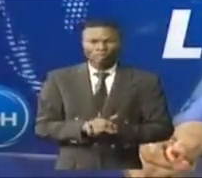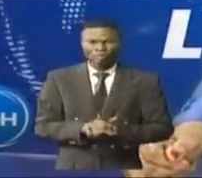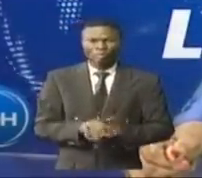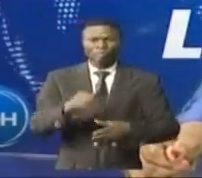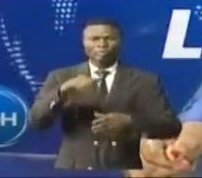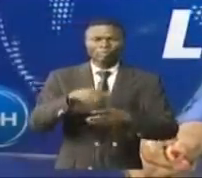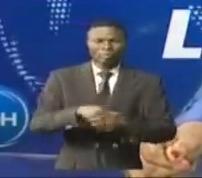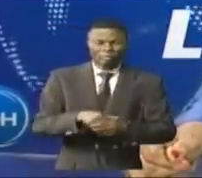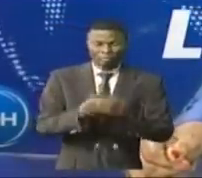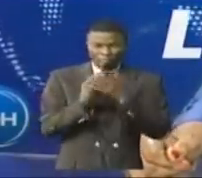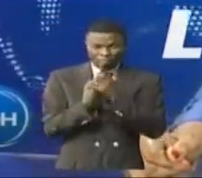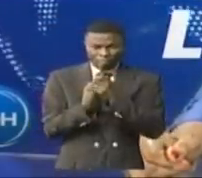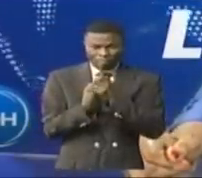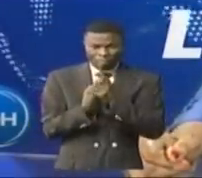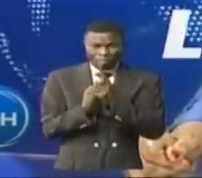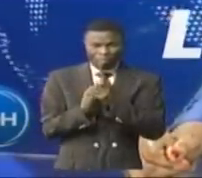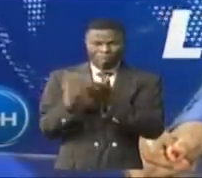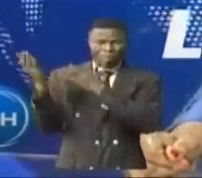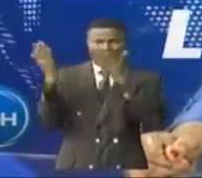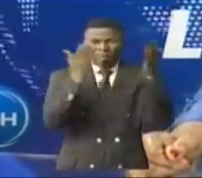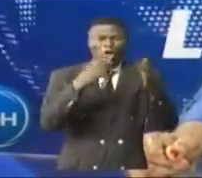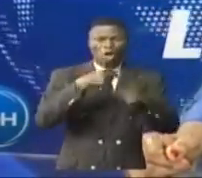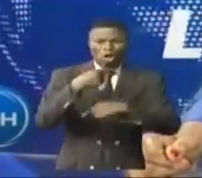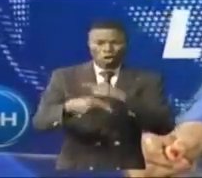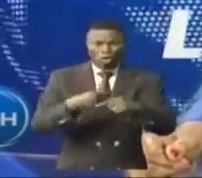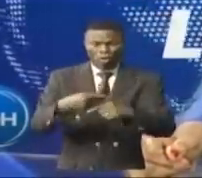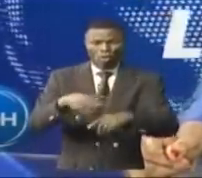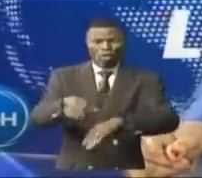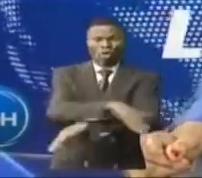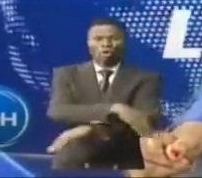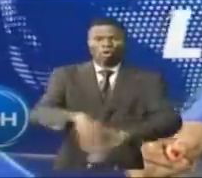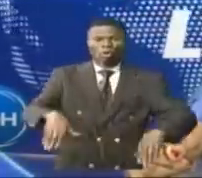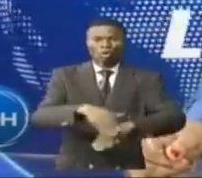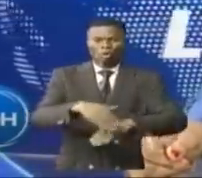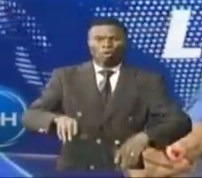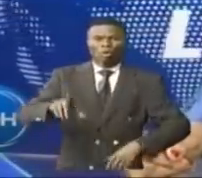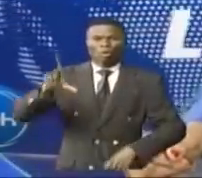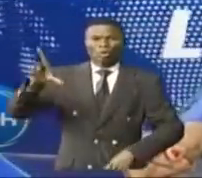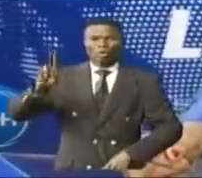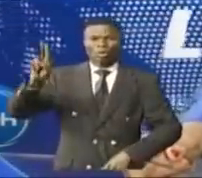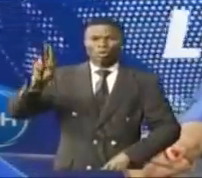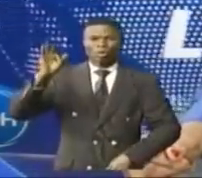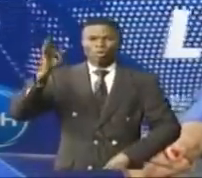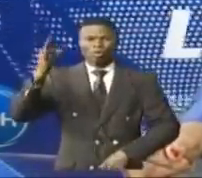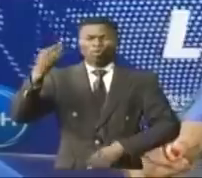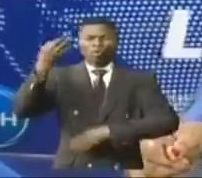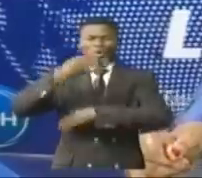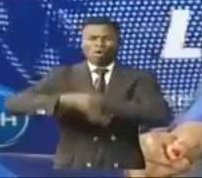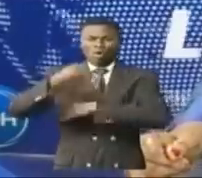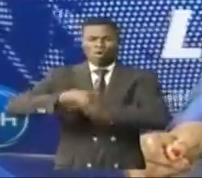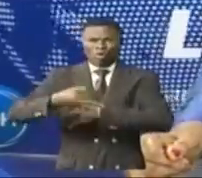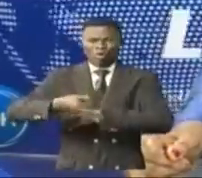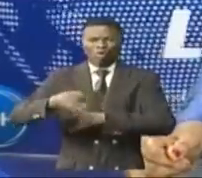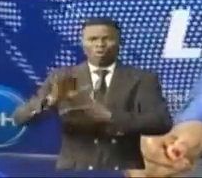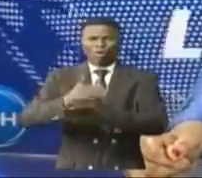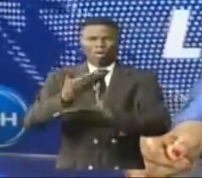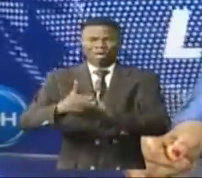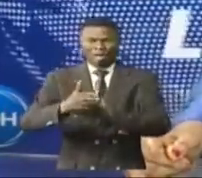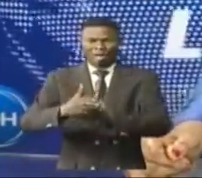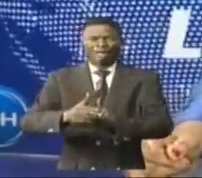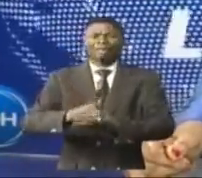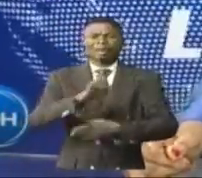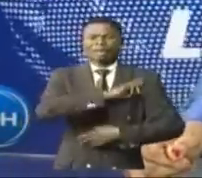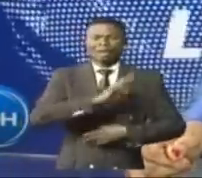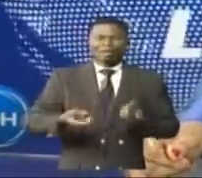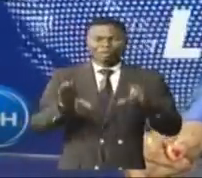Dans quelques heures, le trafic va reprendre au poste frontalier de Loufou entre la République démocratique du Congo et l'Angola.